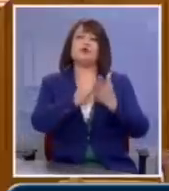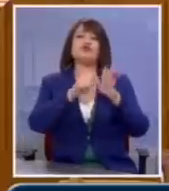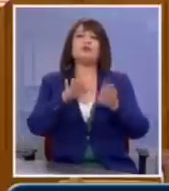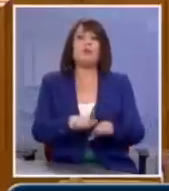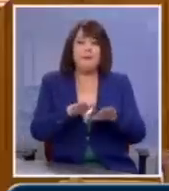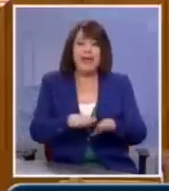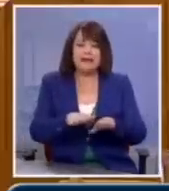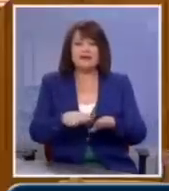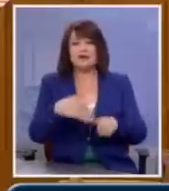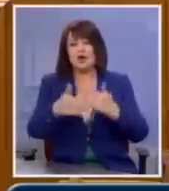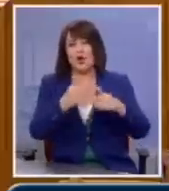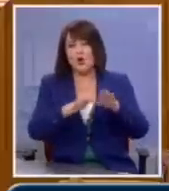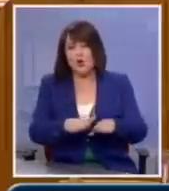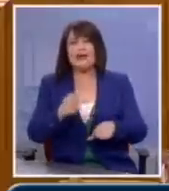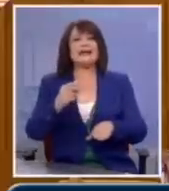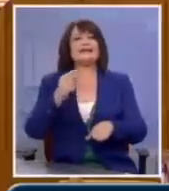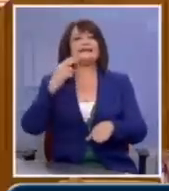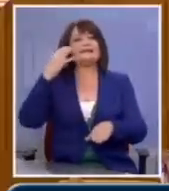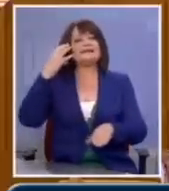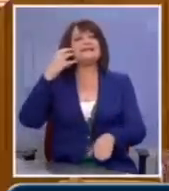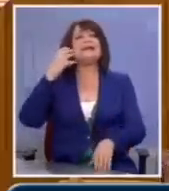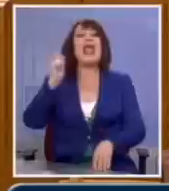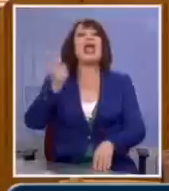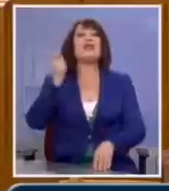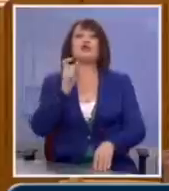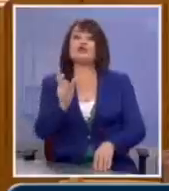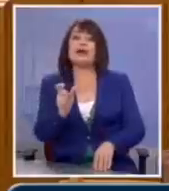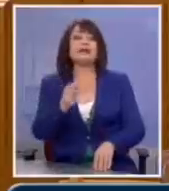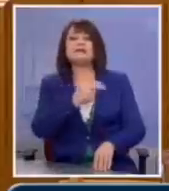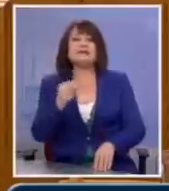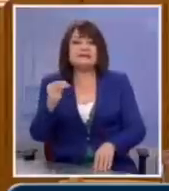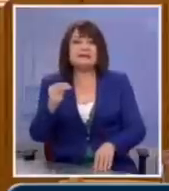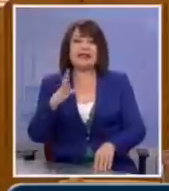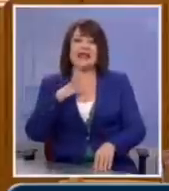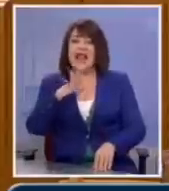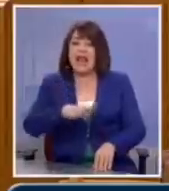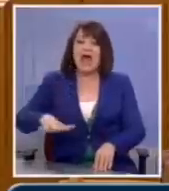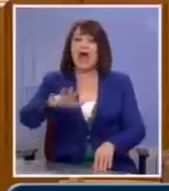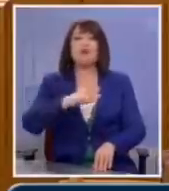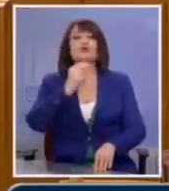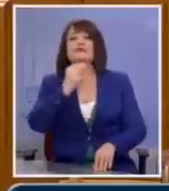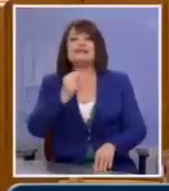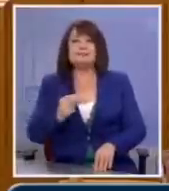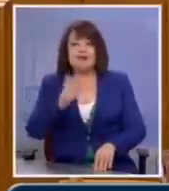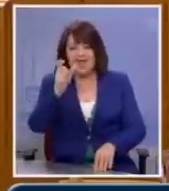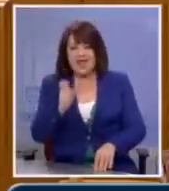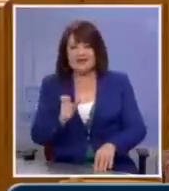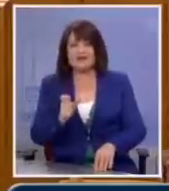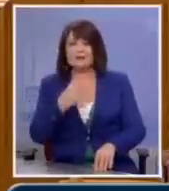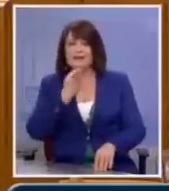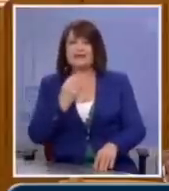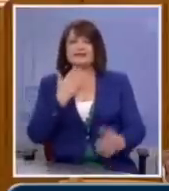εδάφους, τι εννοούμε με τη λέξη έθνος, τι εννοούμε με τη λέξη λαός. Και εδώ γίναν σεμινάρια